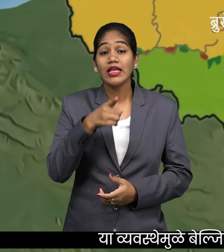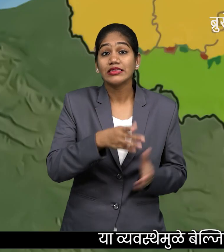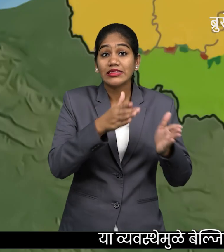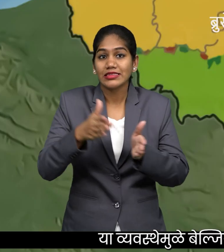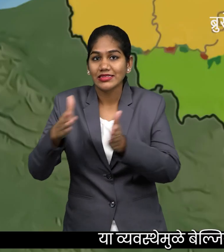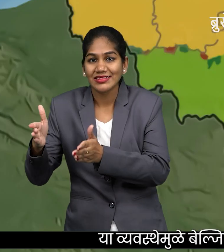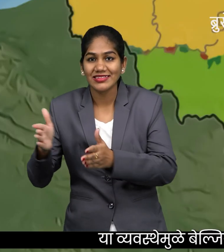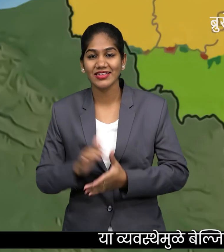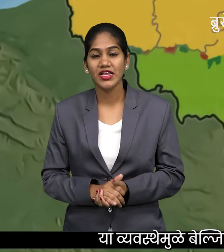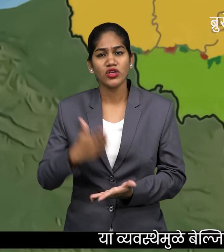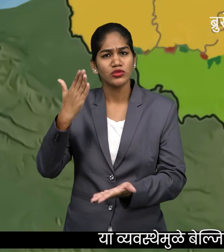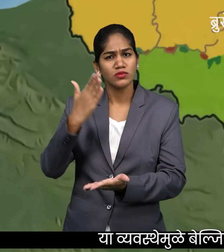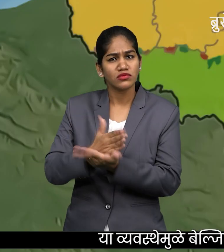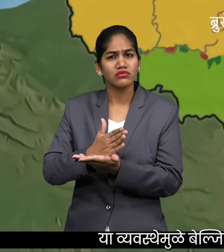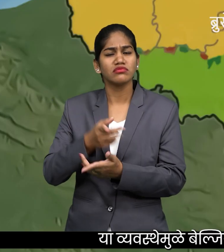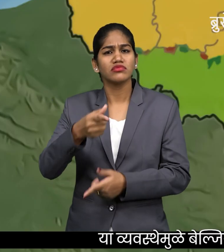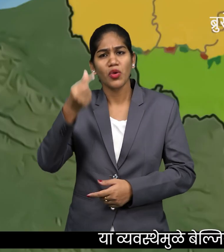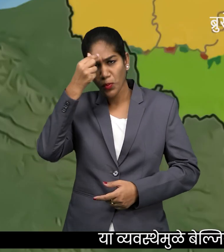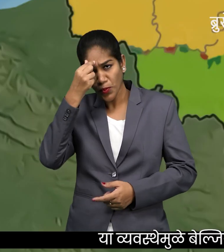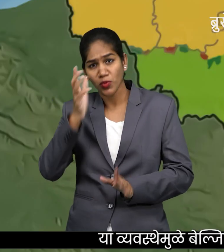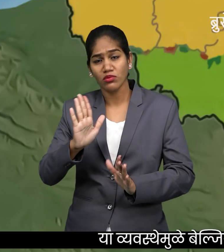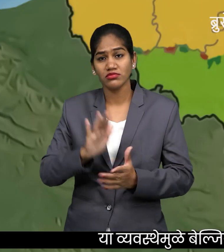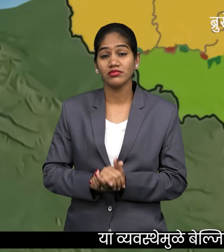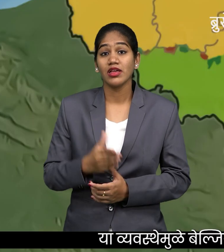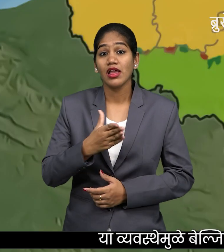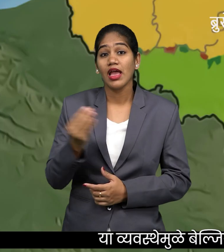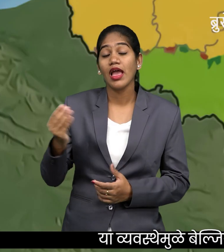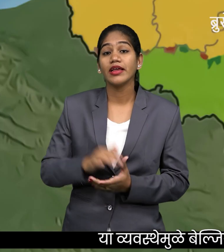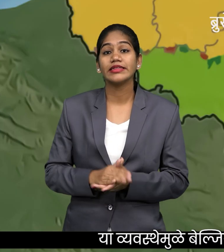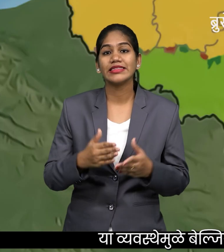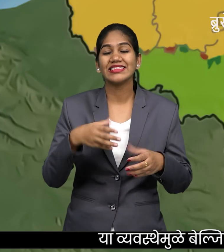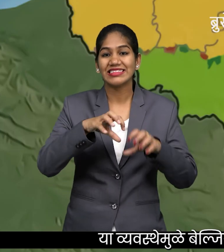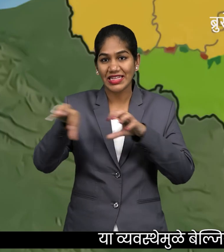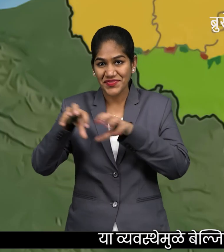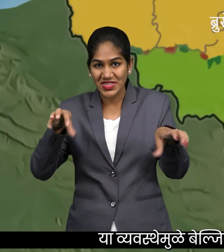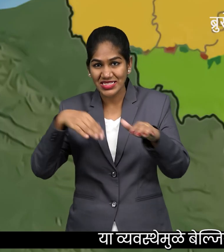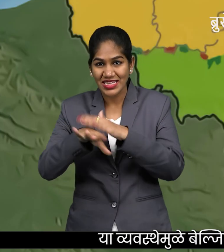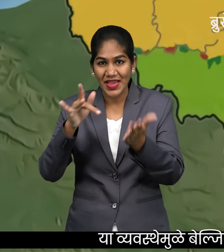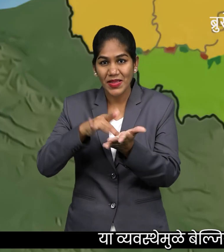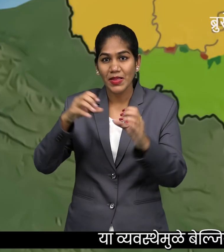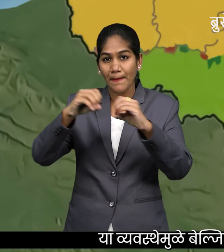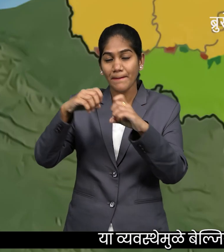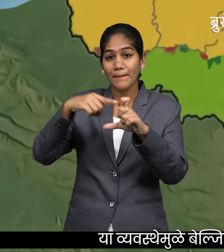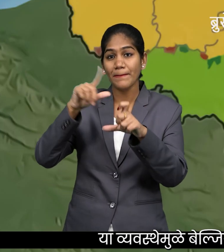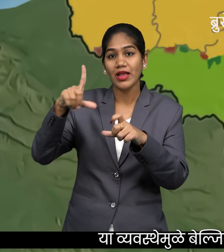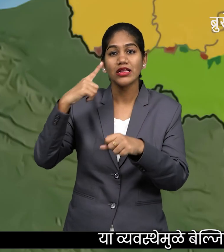या व्यवस्थेमुळे बेल्जियममधील संघर्ष आणि विभाजन थांबले.